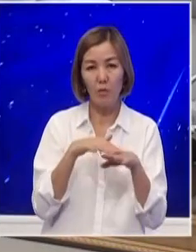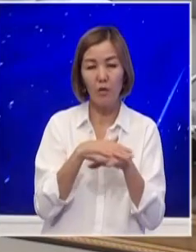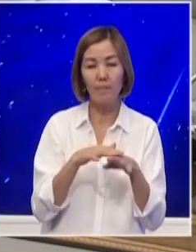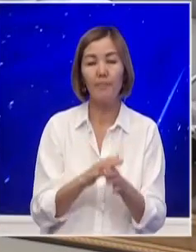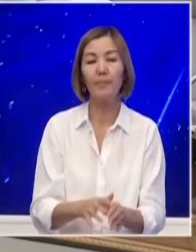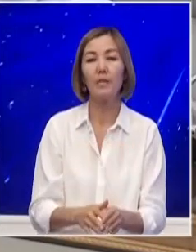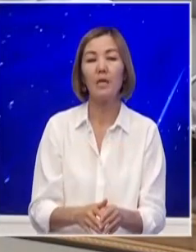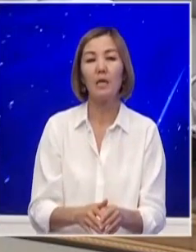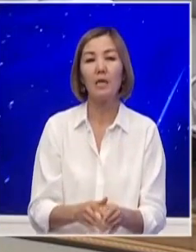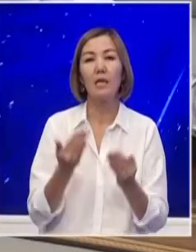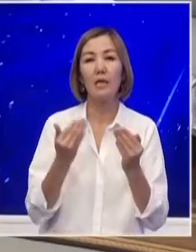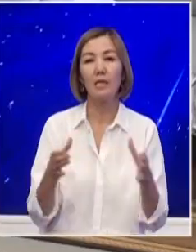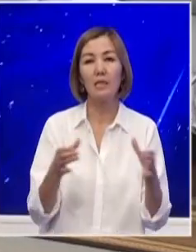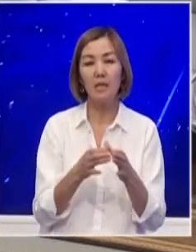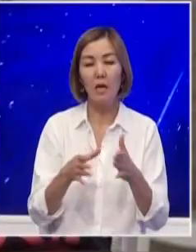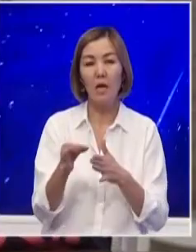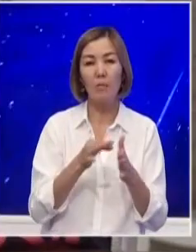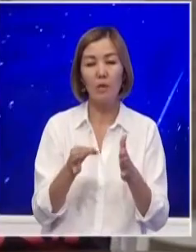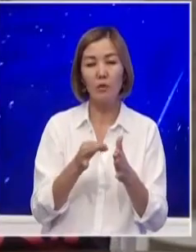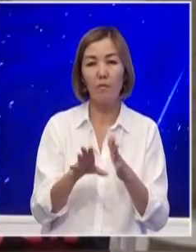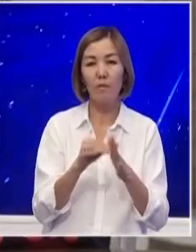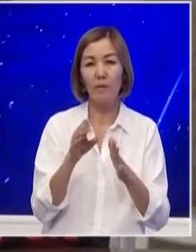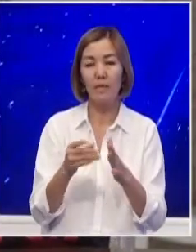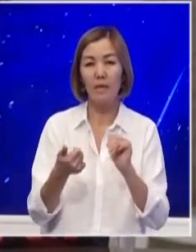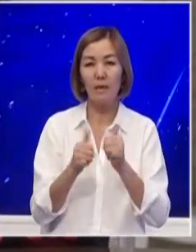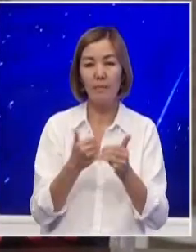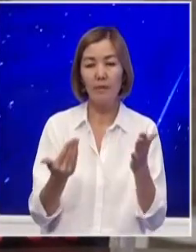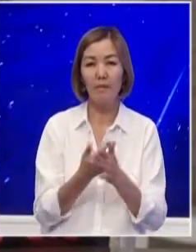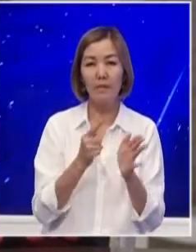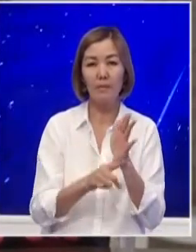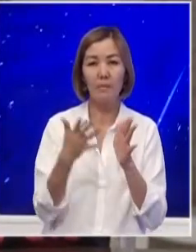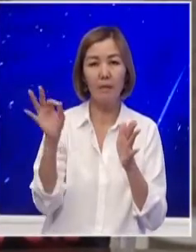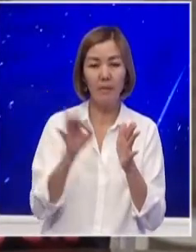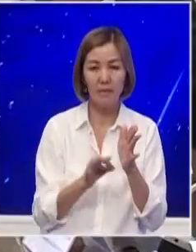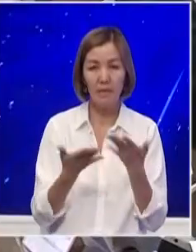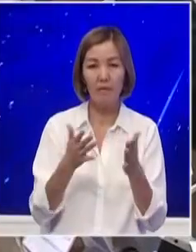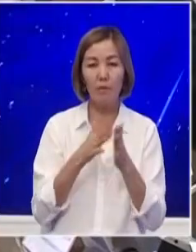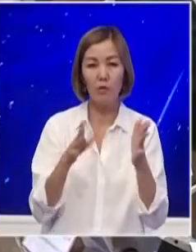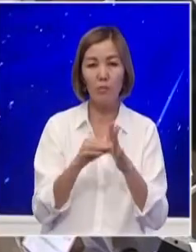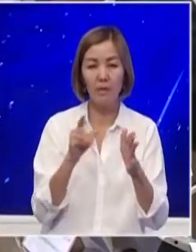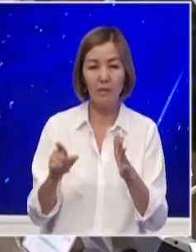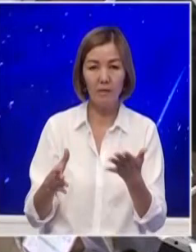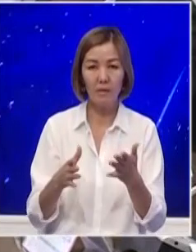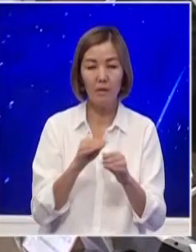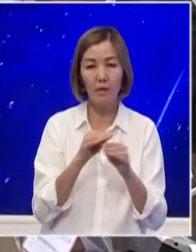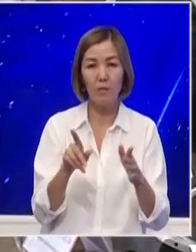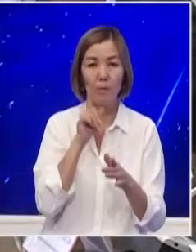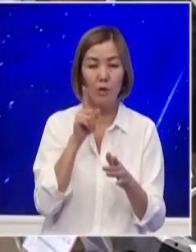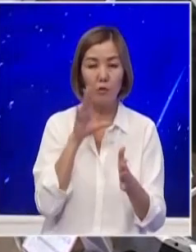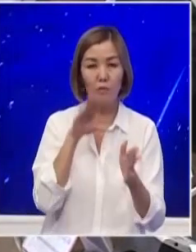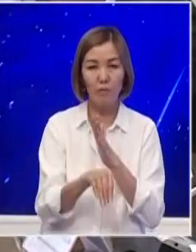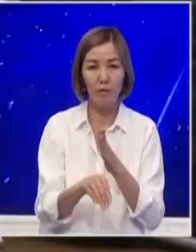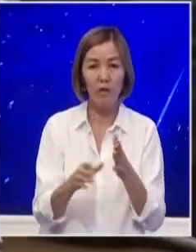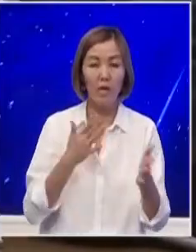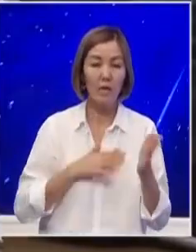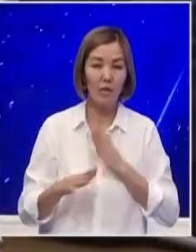Стоит отметить, нынешний состав областного маслихата обновился на 75%. Причем большинство депутатов из категории молодежи. И это